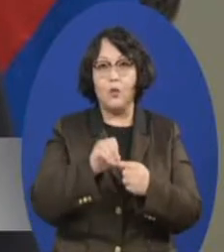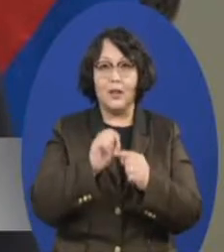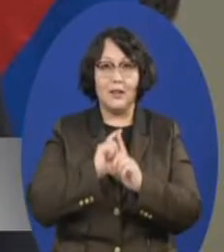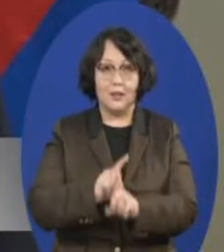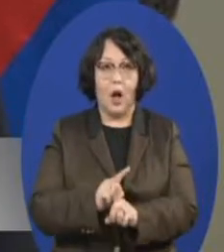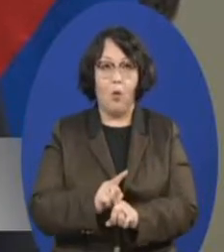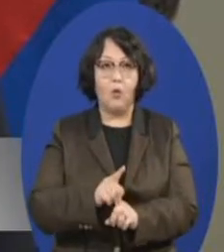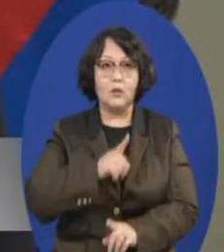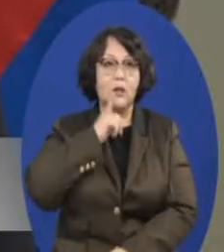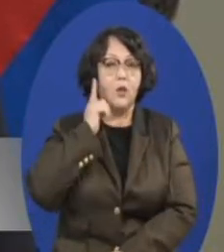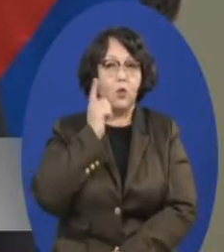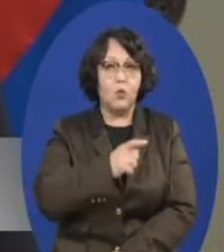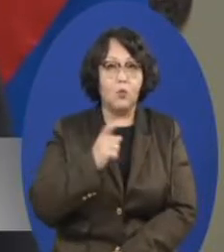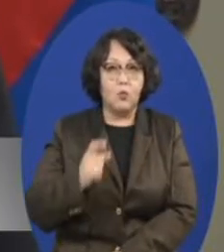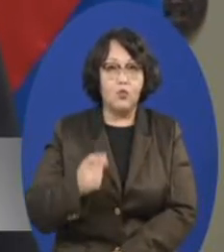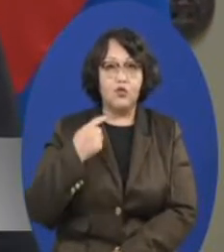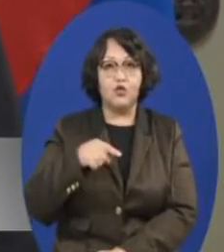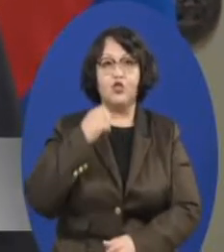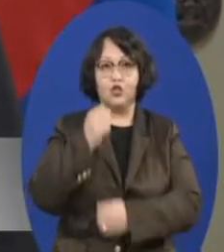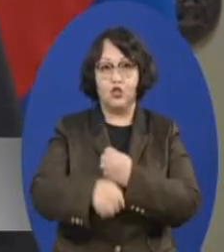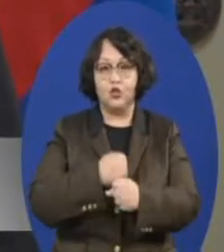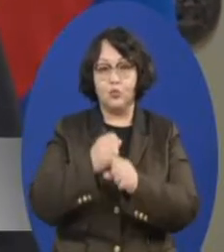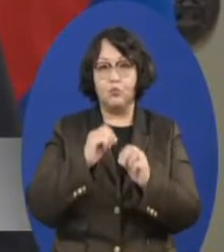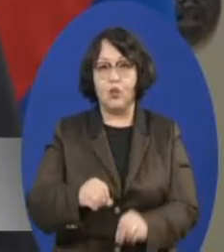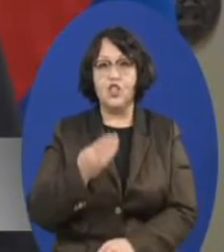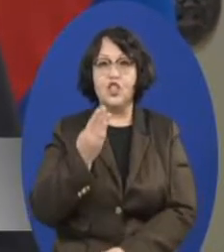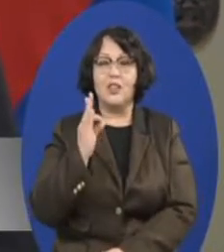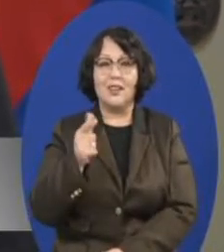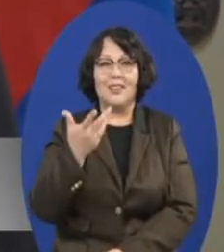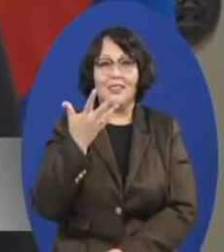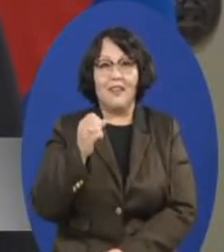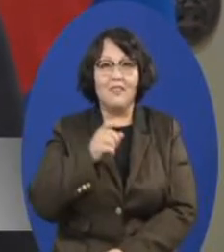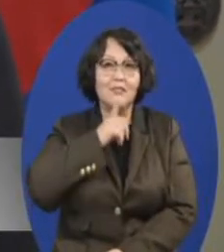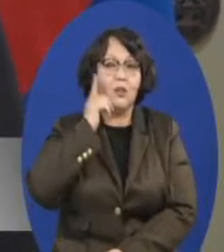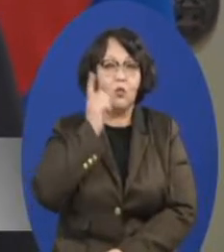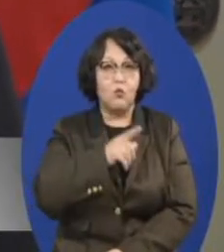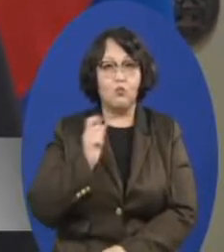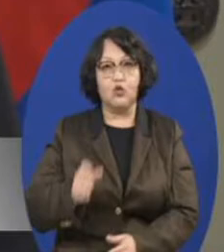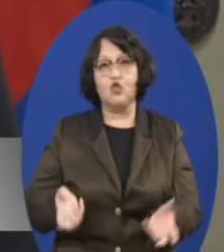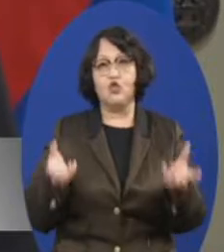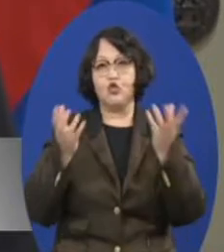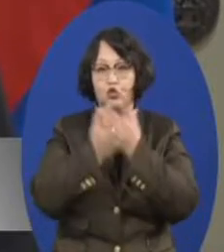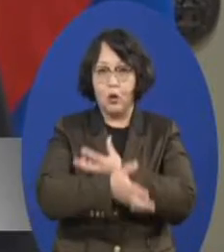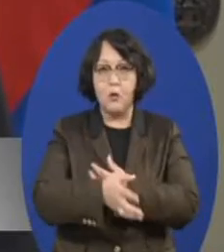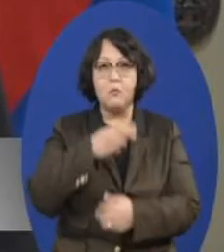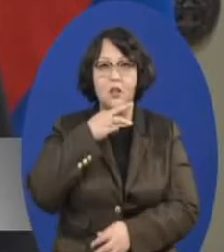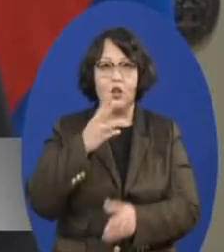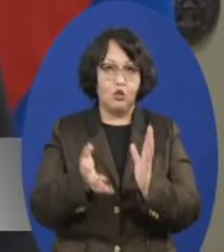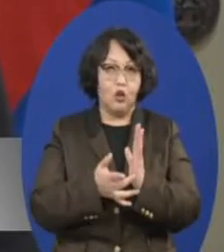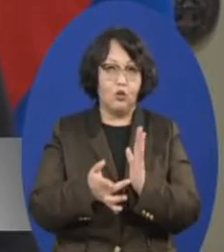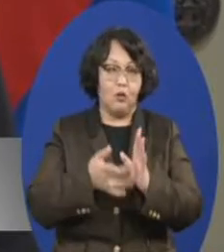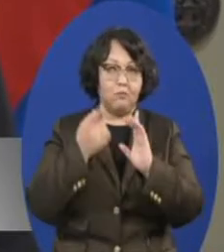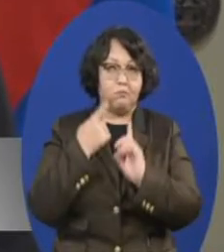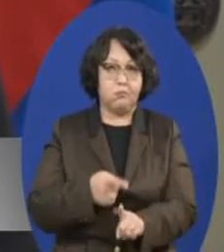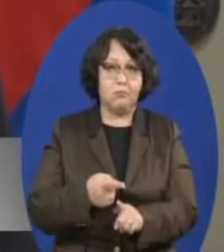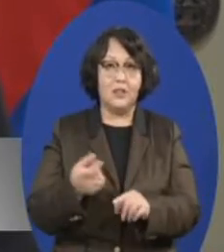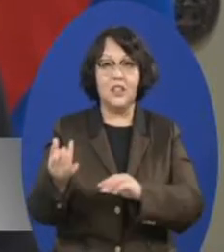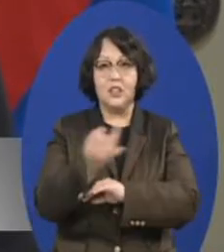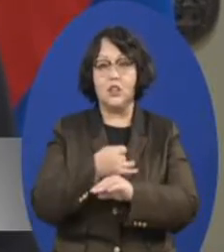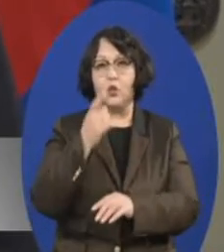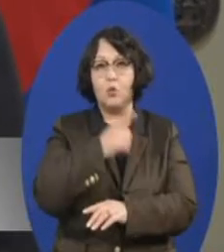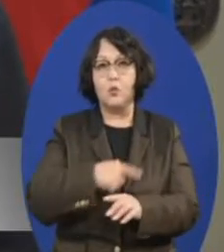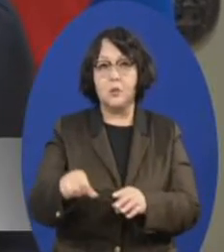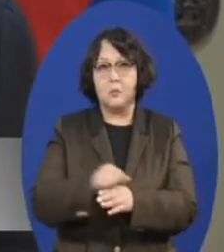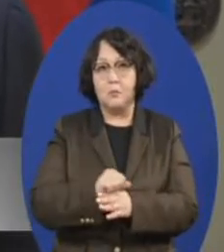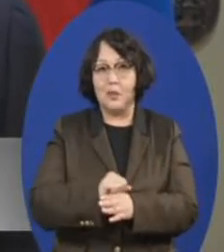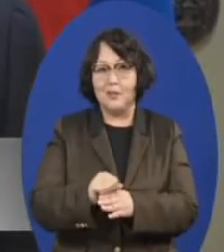бас залуучуудын жил болгож шилдэг 50 залуучуудыг солилцох. За тэр дундаа одоо мэдээлэл технологийн чиглэлээр